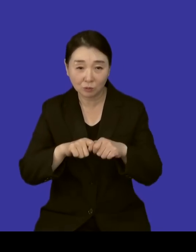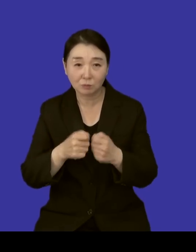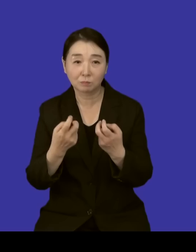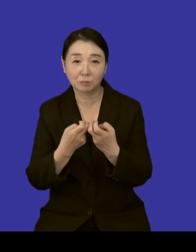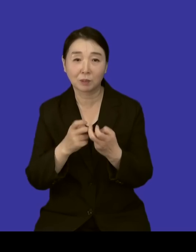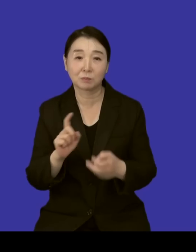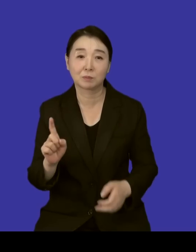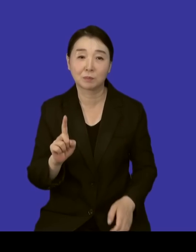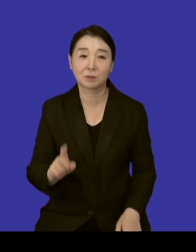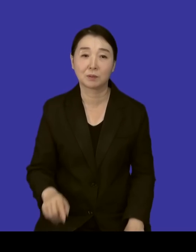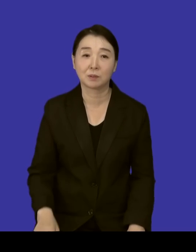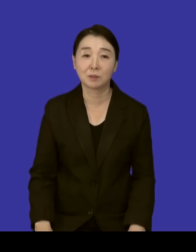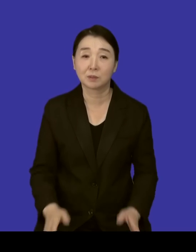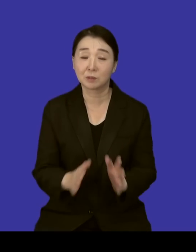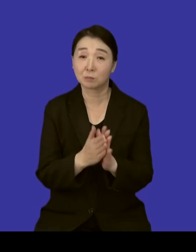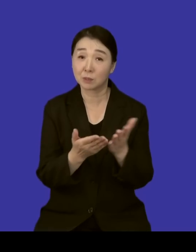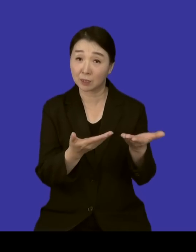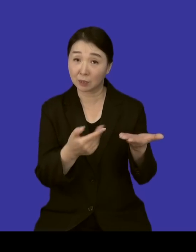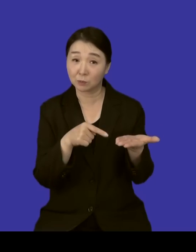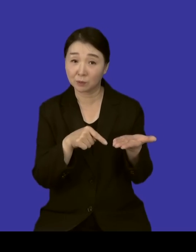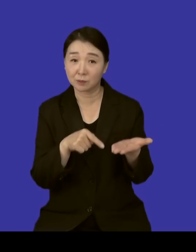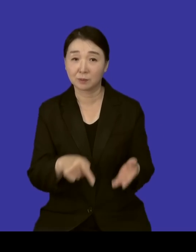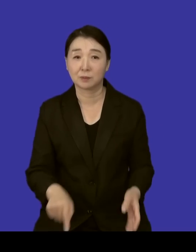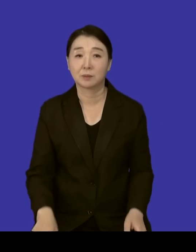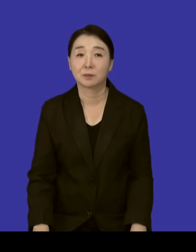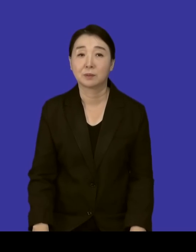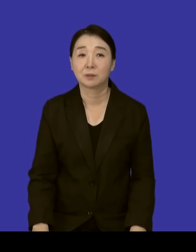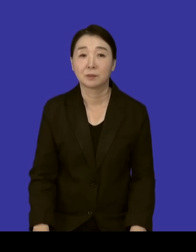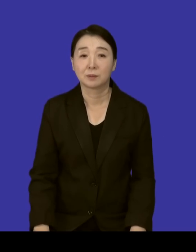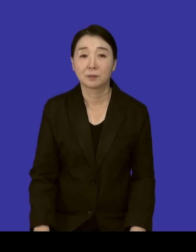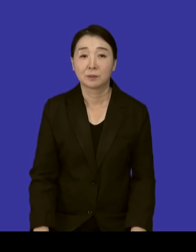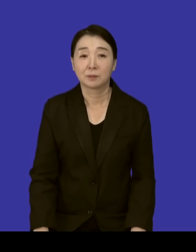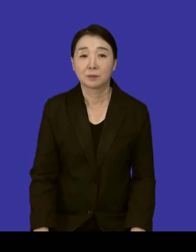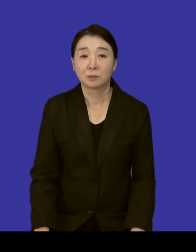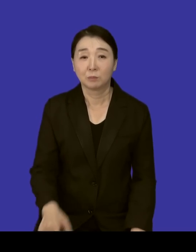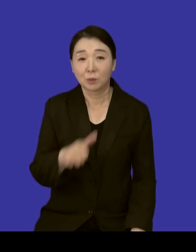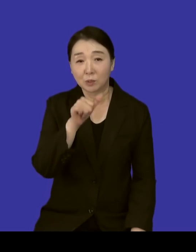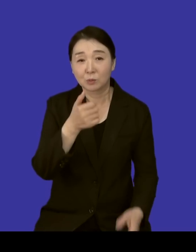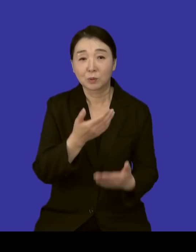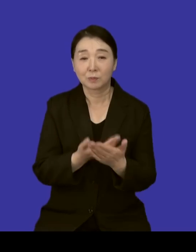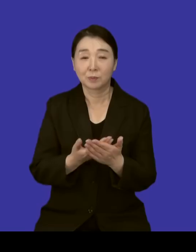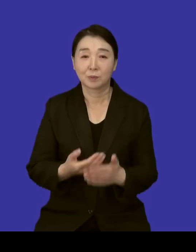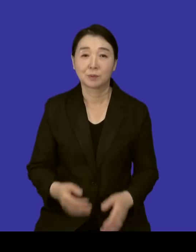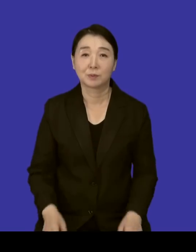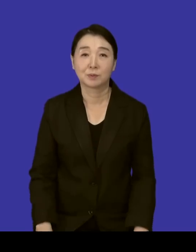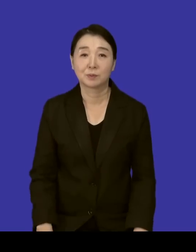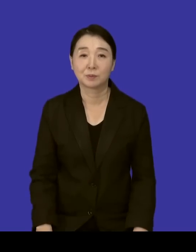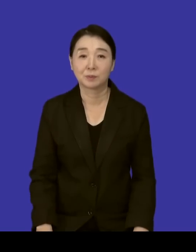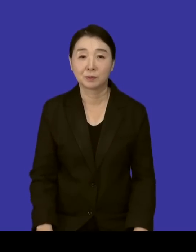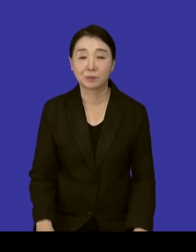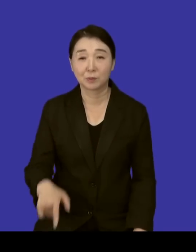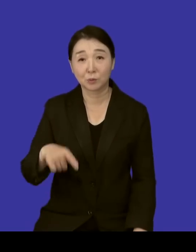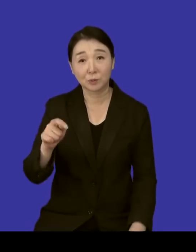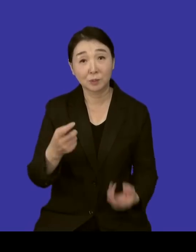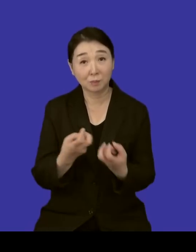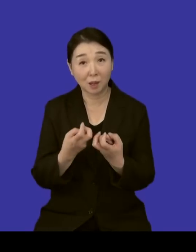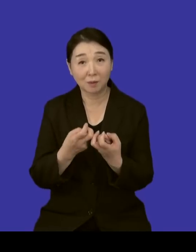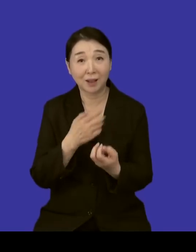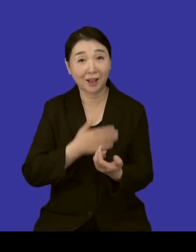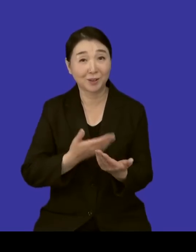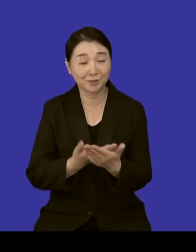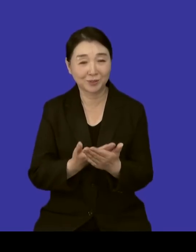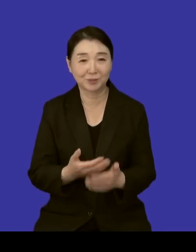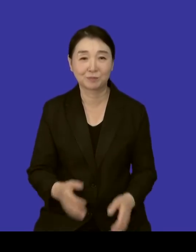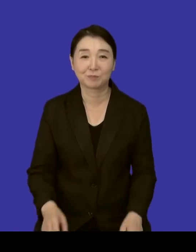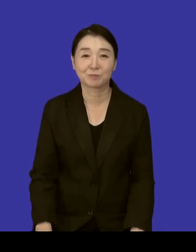있는 방법들 여기도 책도 좀 갖고 오셨잖아요. 네네네. 한번 좀 소개해 주시고 알려주시면 좋을 것 같아요. 예. 큐티 방법, 예. 네네네.